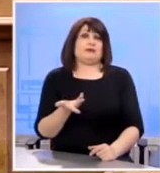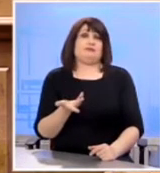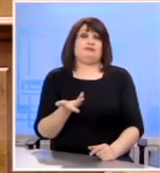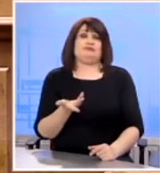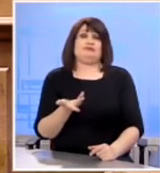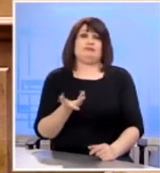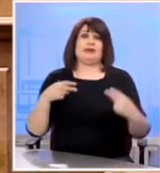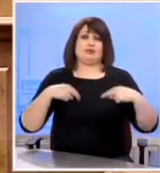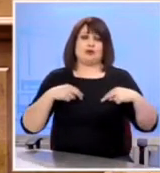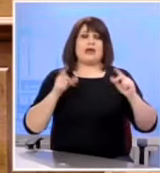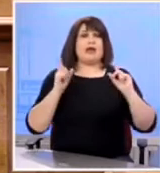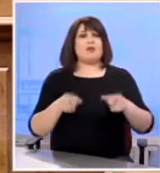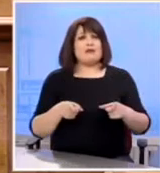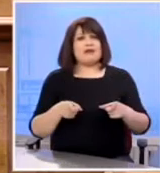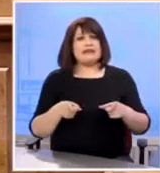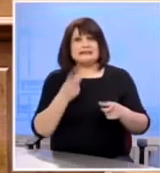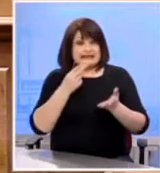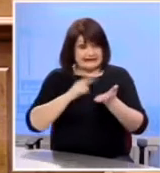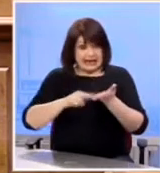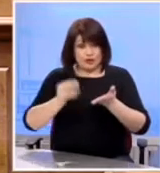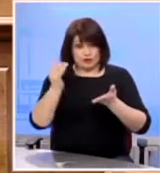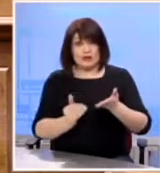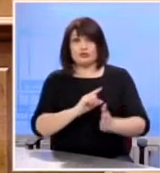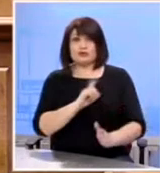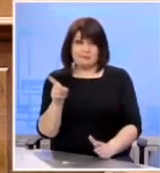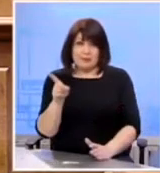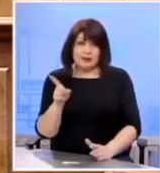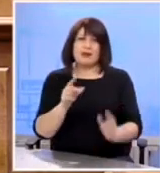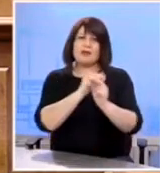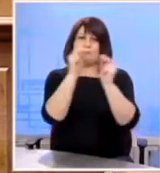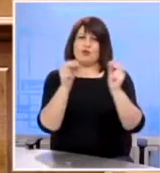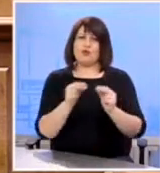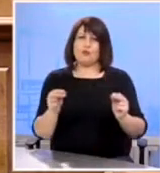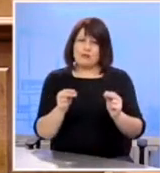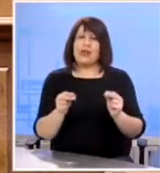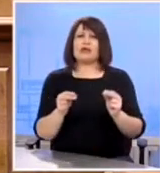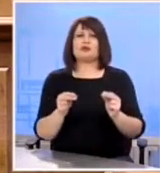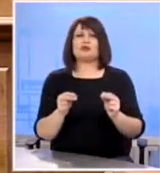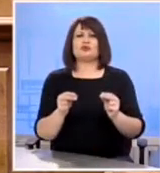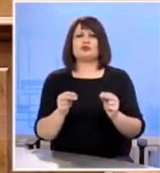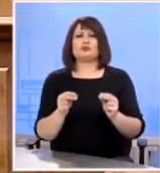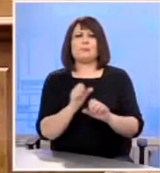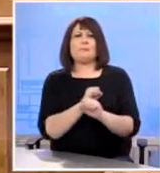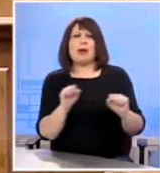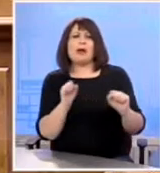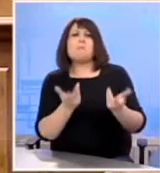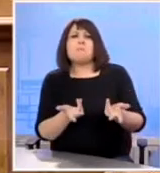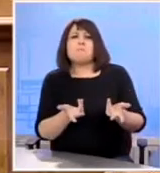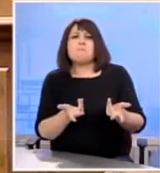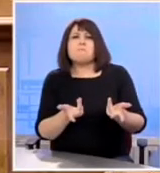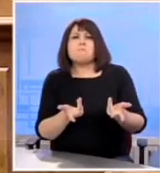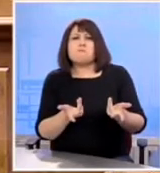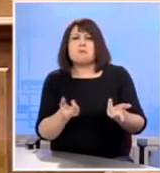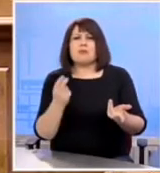με υπουργική απόφαση το τέλος να μειωθεί και άρα να επέλθει ένα πλήγμα στη δυνατότητα του φορέα της